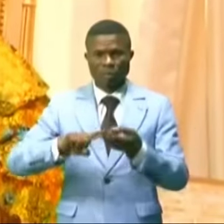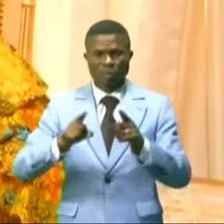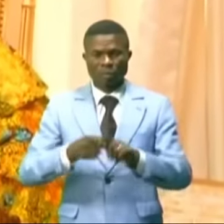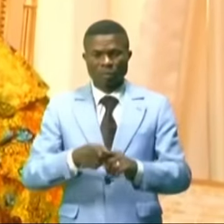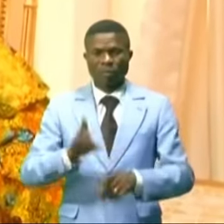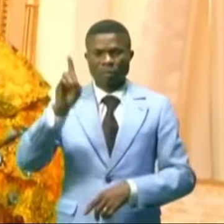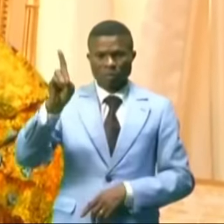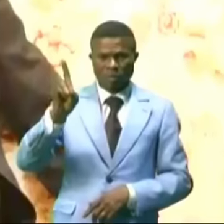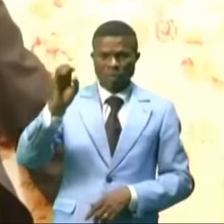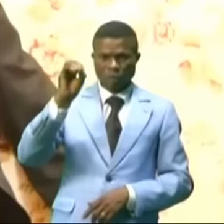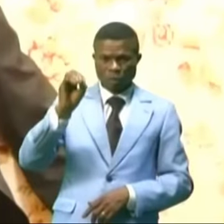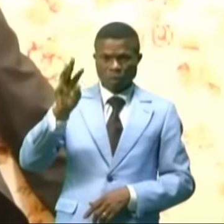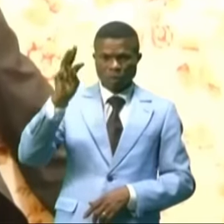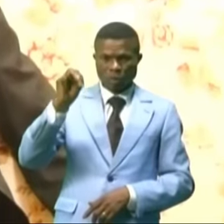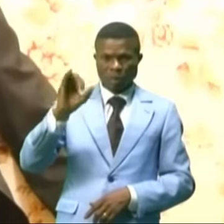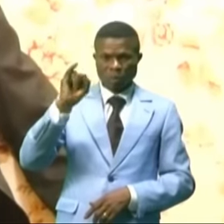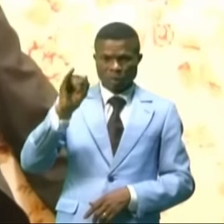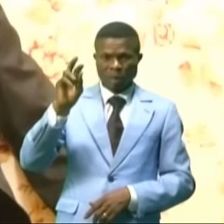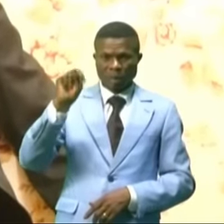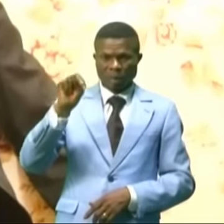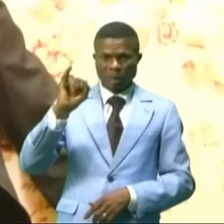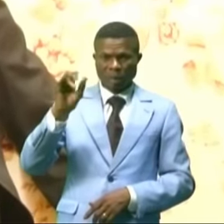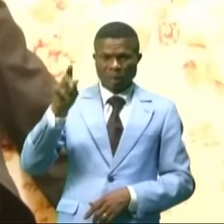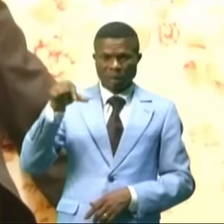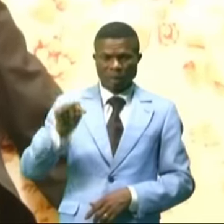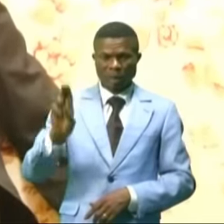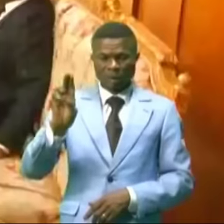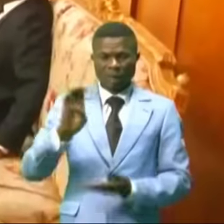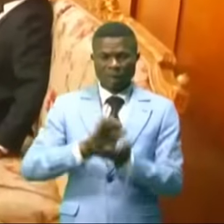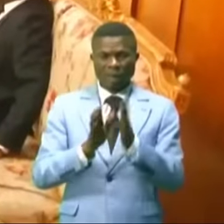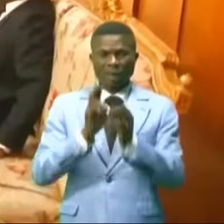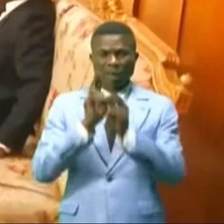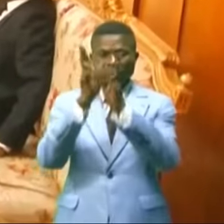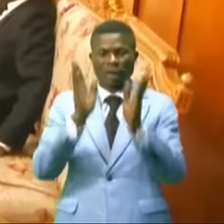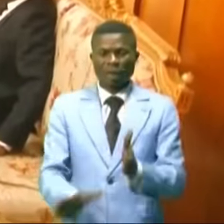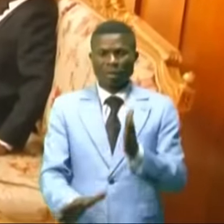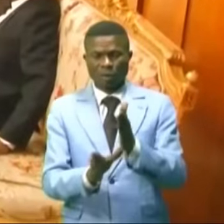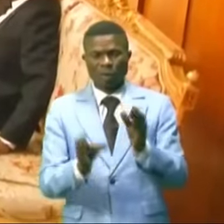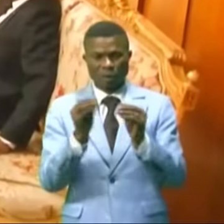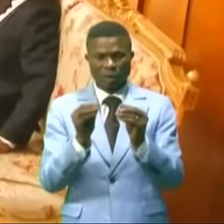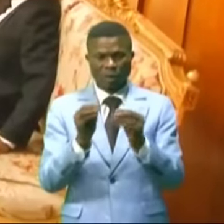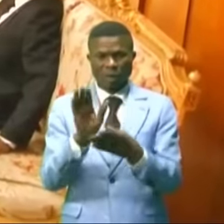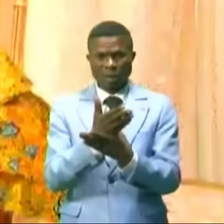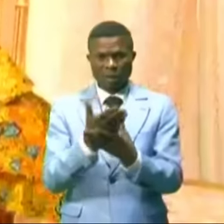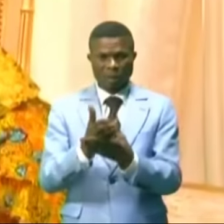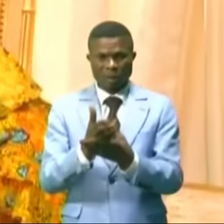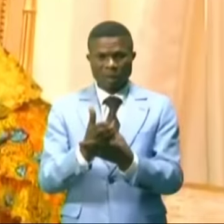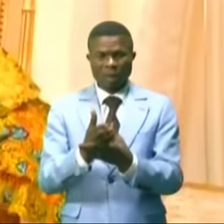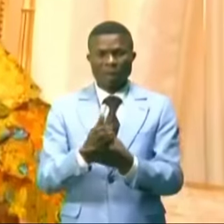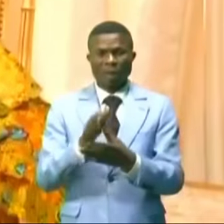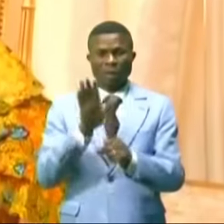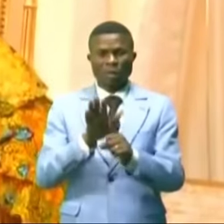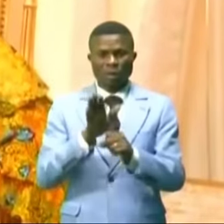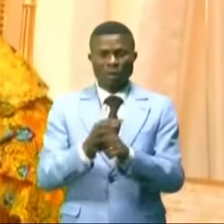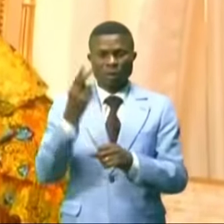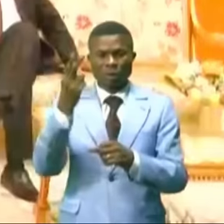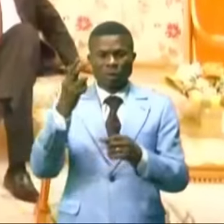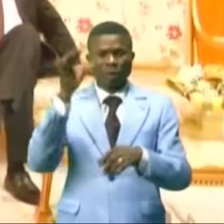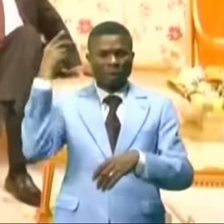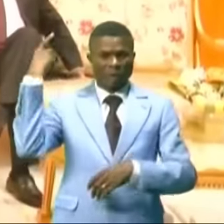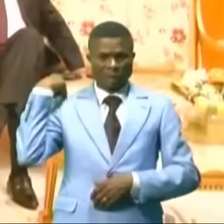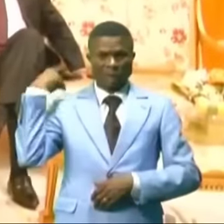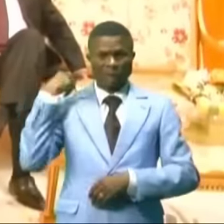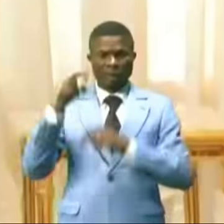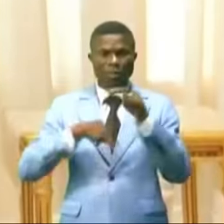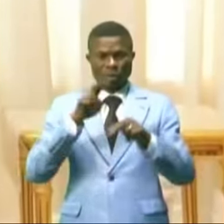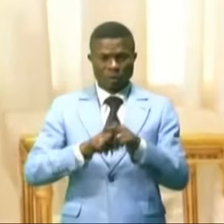Dominique Monongo, devenue rapporteur adjointe de l'Assemblée nationale. Une rencontre empreinte de cordialité entre deux élus nationaux qui